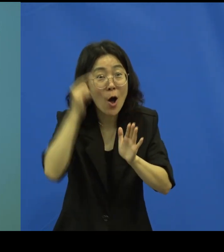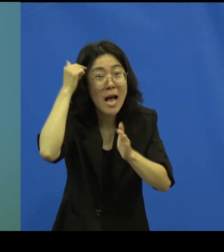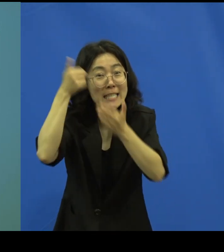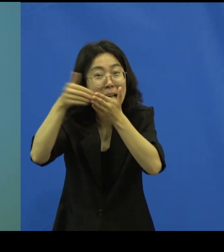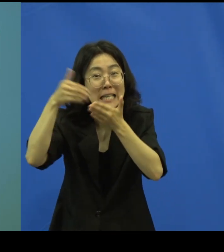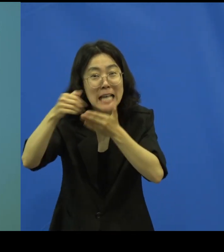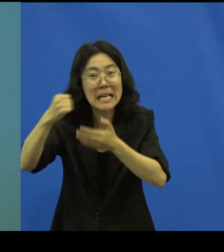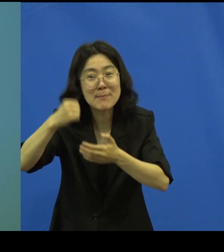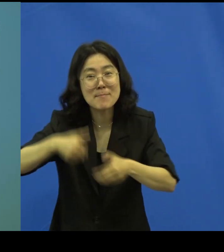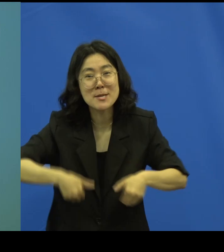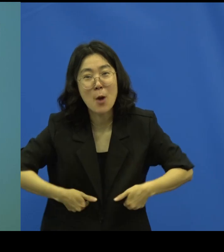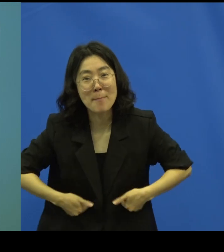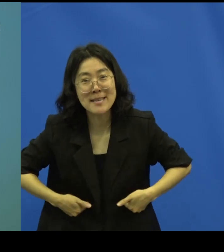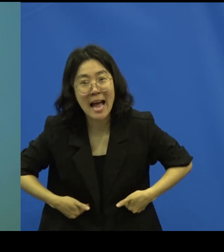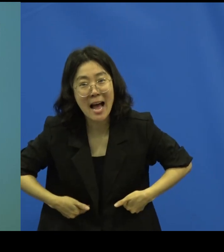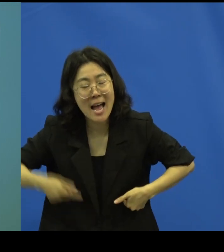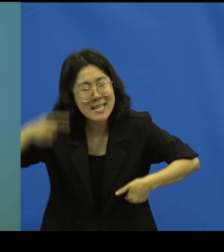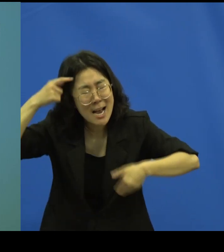오는 거예요.